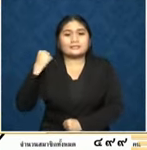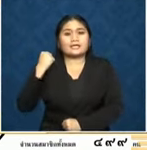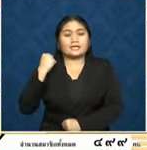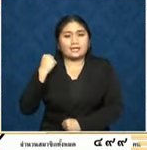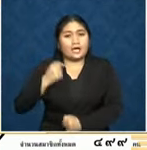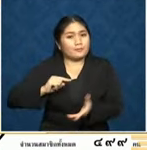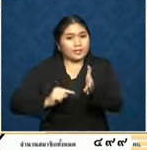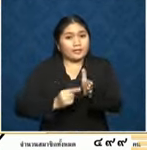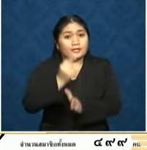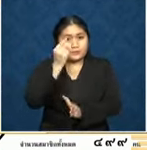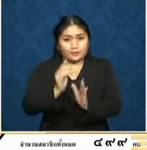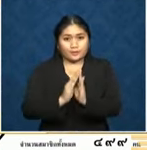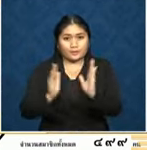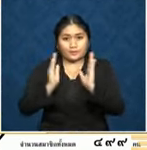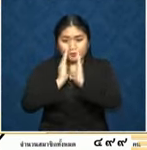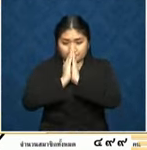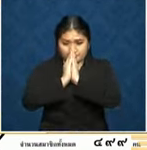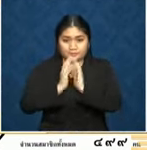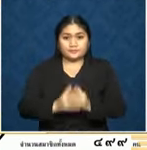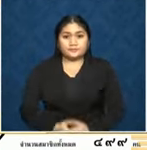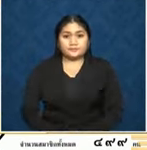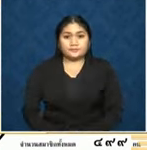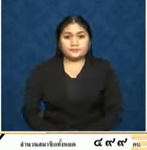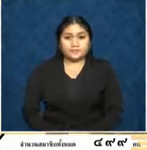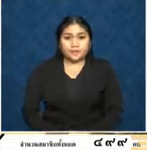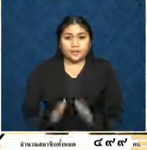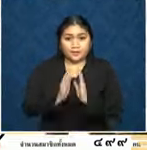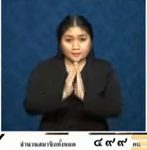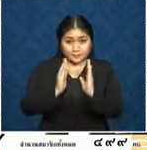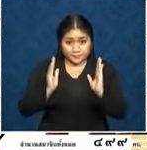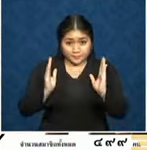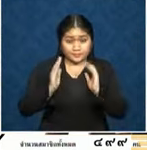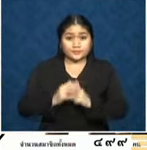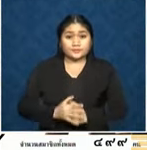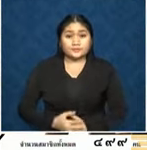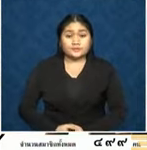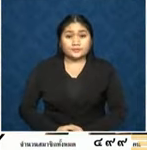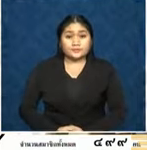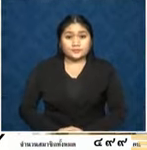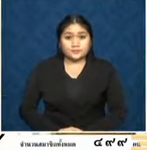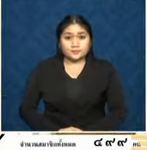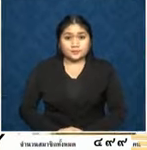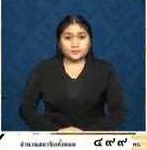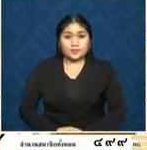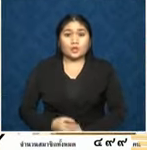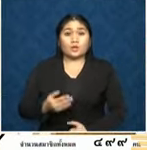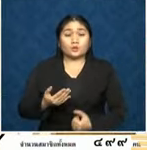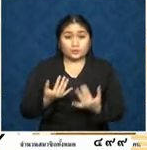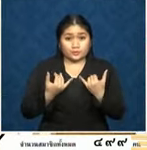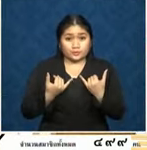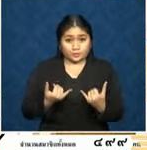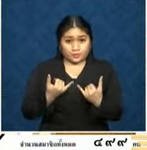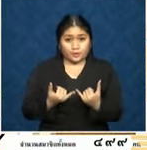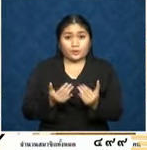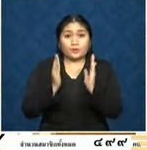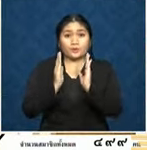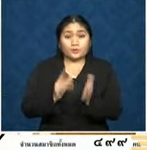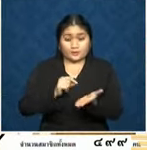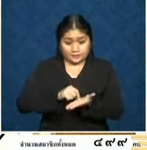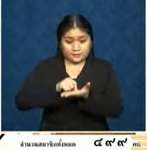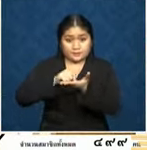กายเริ่มต้นนะครับขอบคุณครับ ครับขอบคุณครับก็เนื่องจากยติเรื่องนี้นะครับทางผู้เสนอยติ